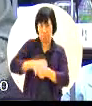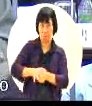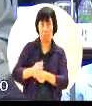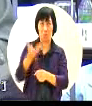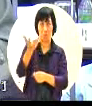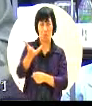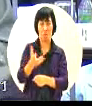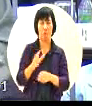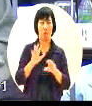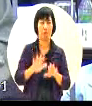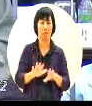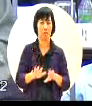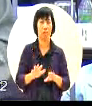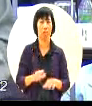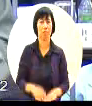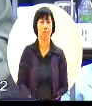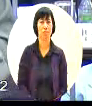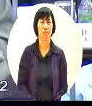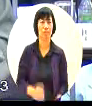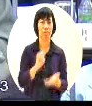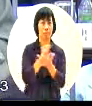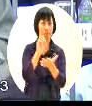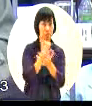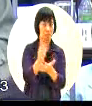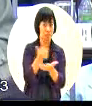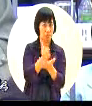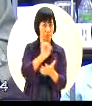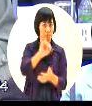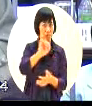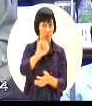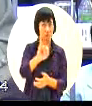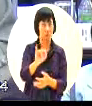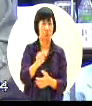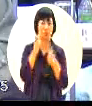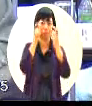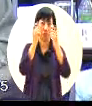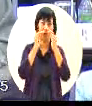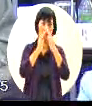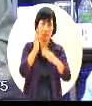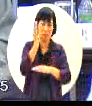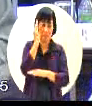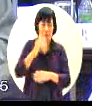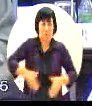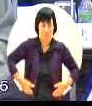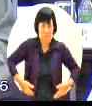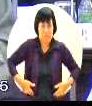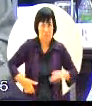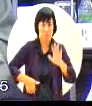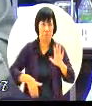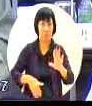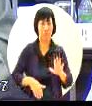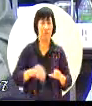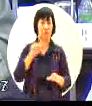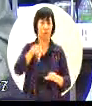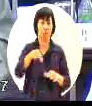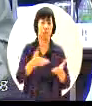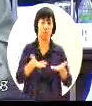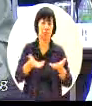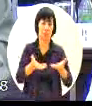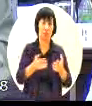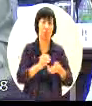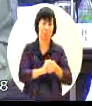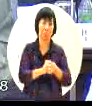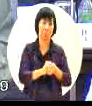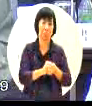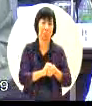是即摆我甲迄个翁议员报告，就是讲高雄市政府嘛足紧，啊，但是即个部分吼，一定